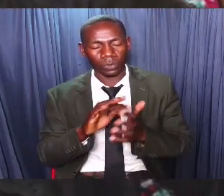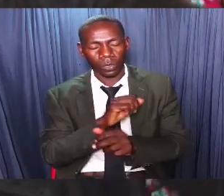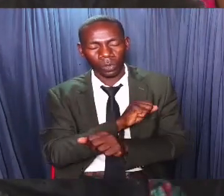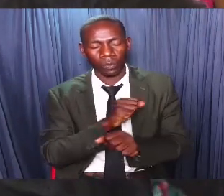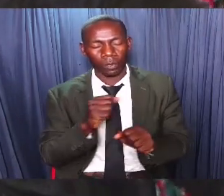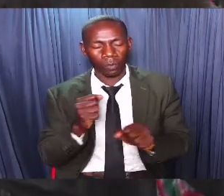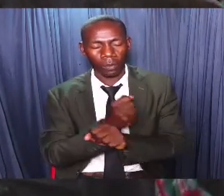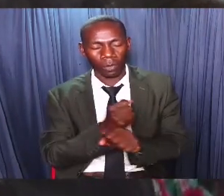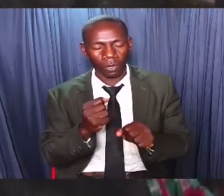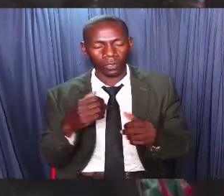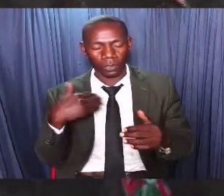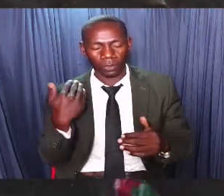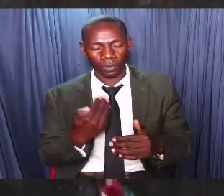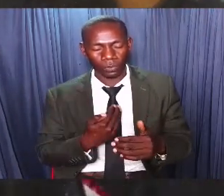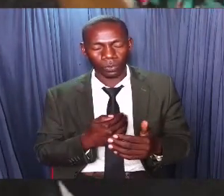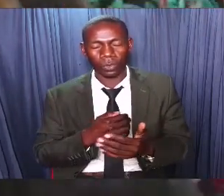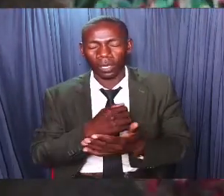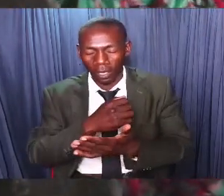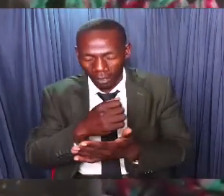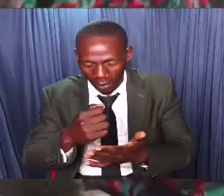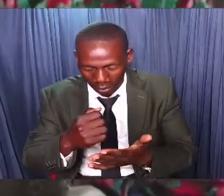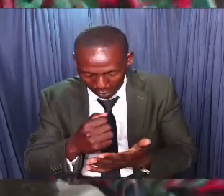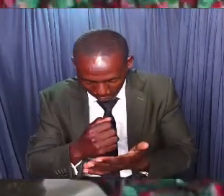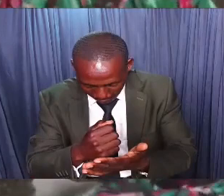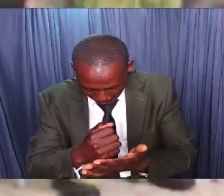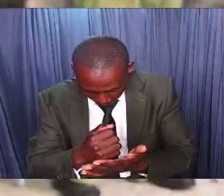Kristo aliye Bwana na makosi yetu tunaomba na